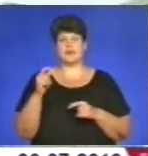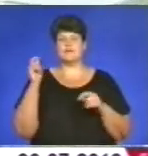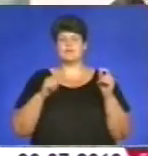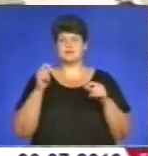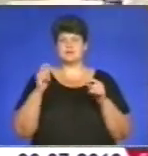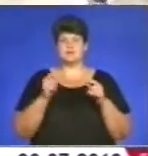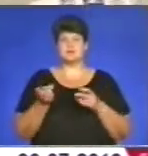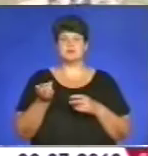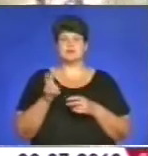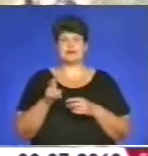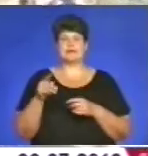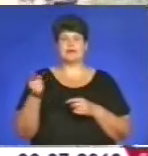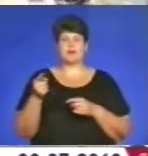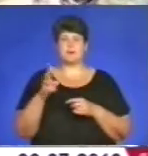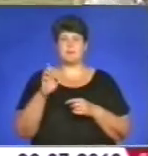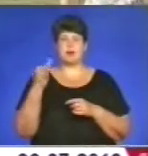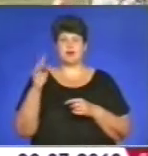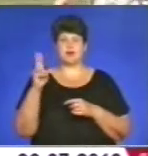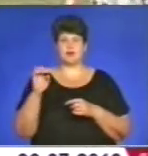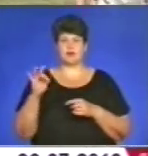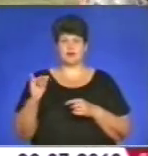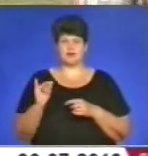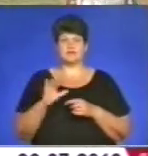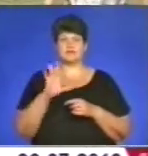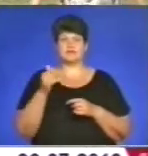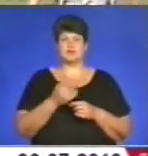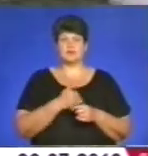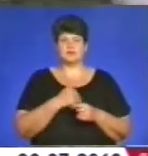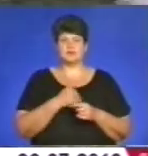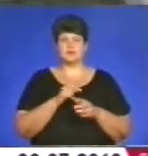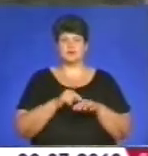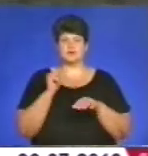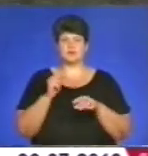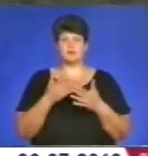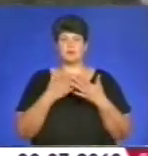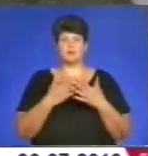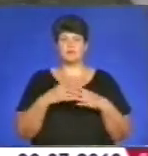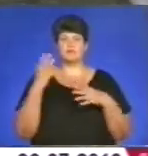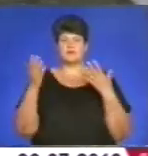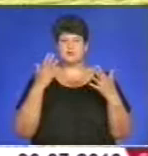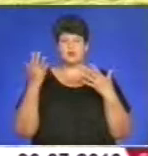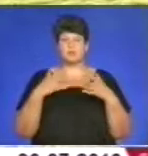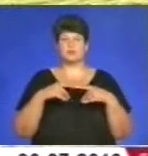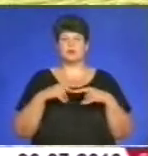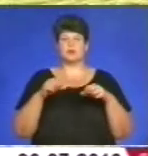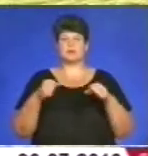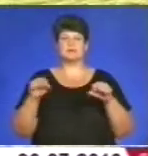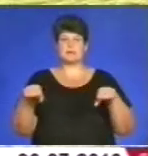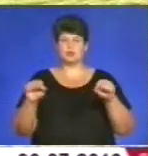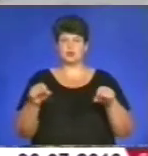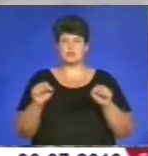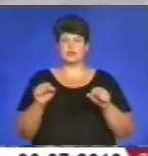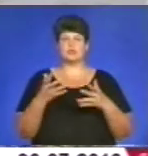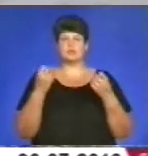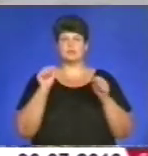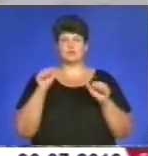завітали тернопільські байкери. Всі охочі могли відчути подих вітру і покататись на мотоциклі. А ще гості фестивалю змогли позмагатися